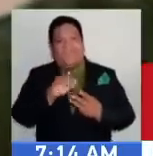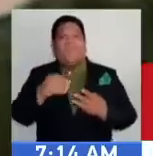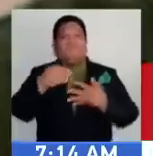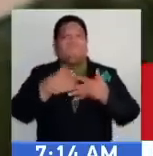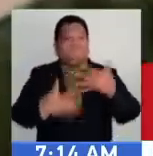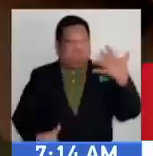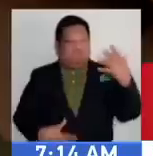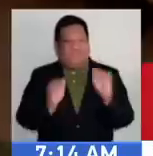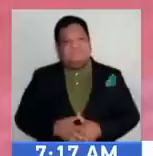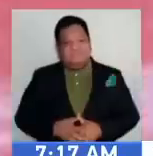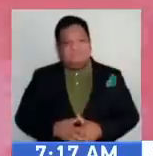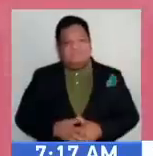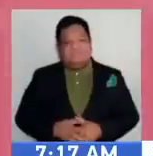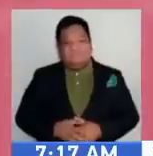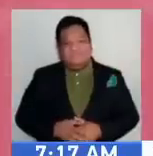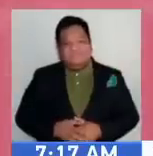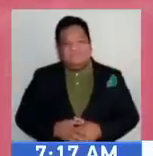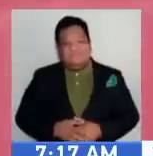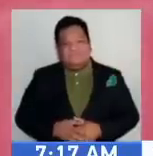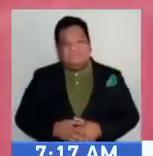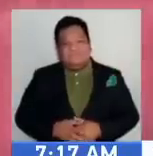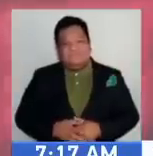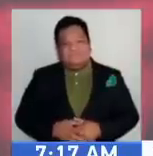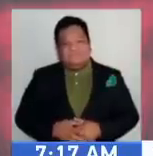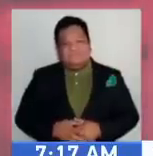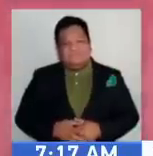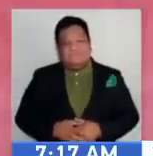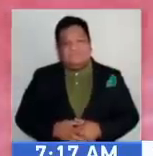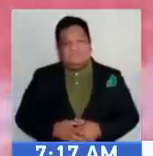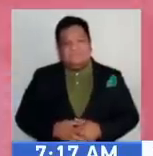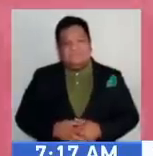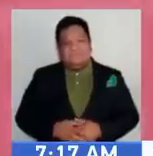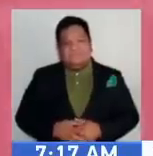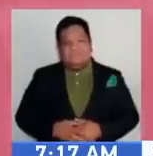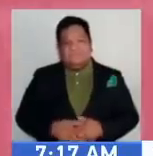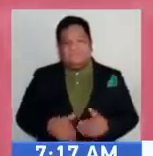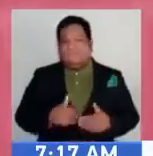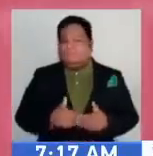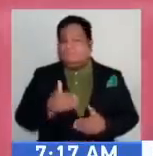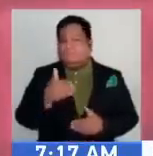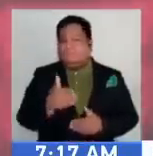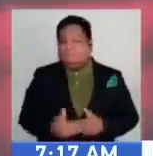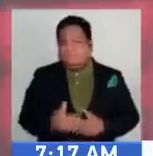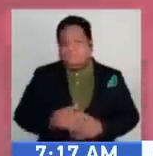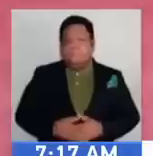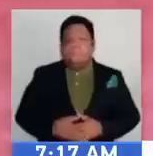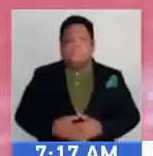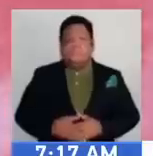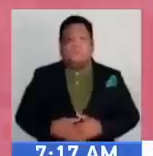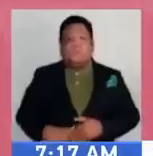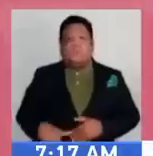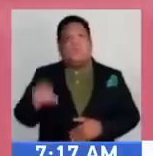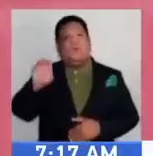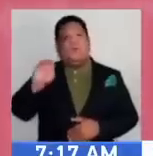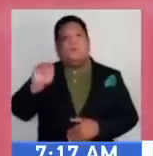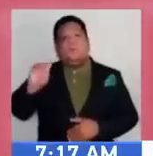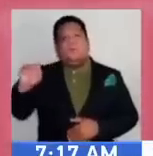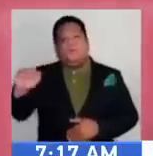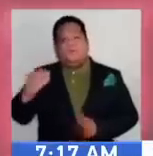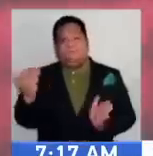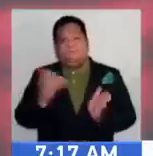of you, Angie! Nice one, Angie! Muli na namang nagsagawa ng clearing operations ang MMDA sa ilang kalsada sa Quezon